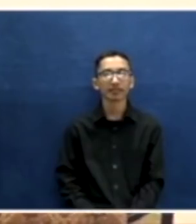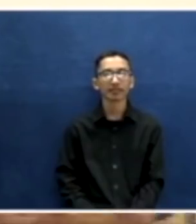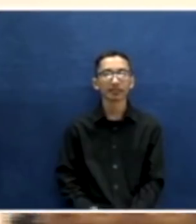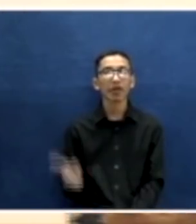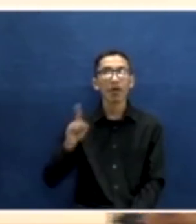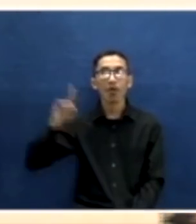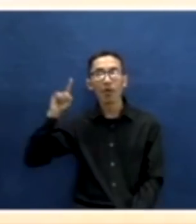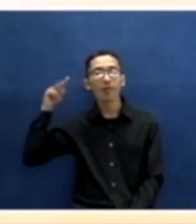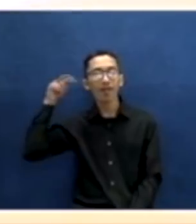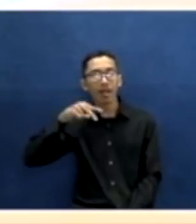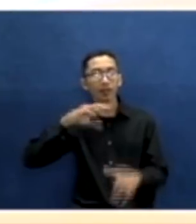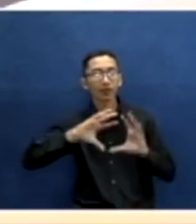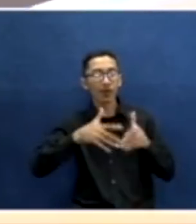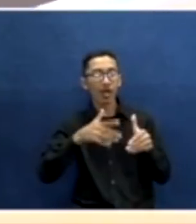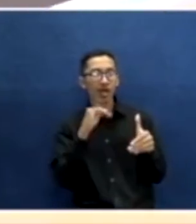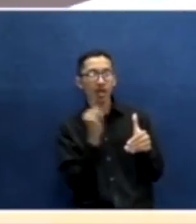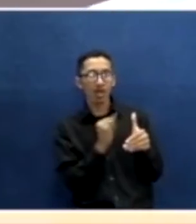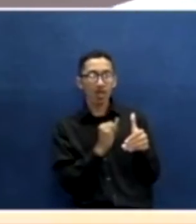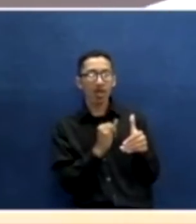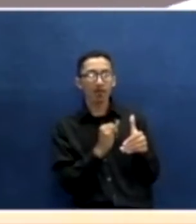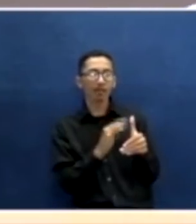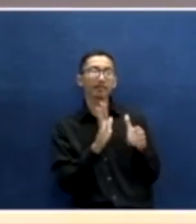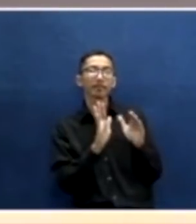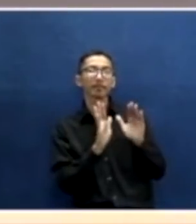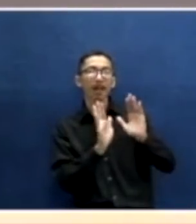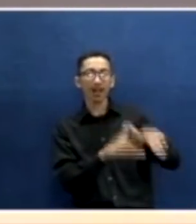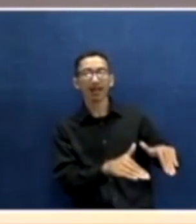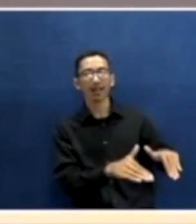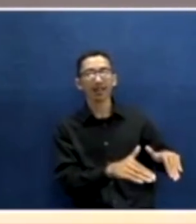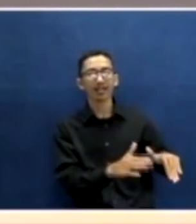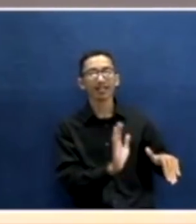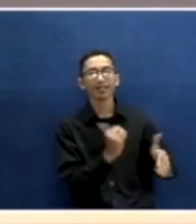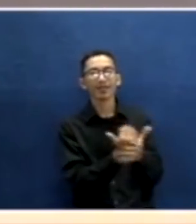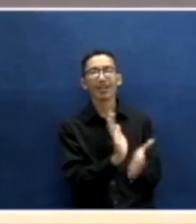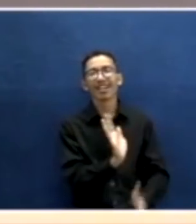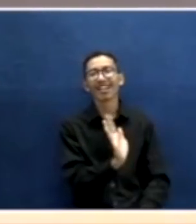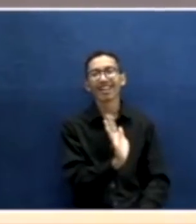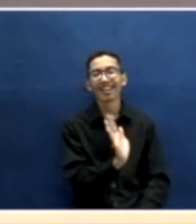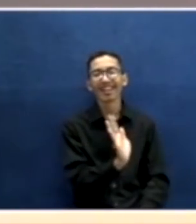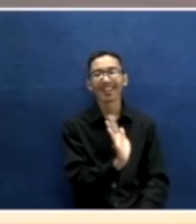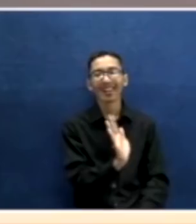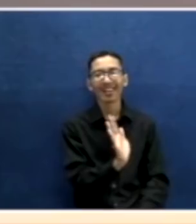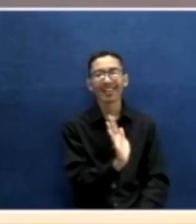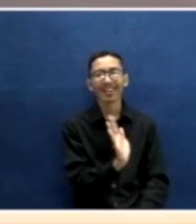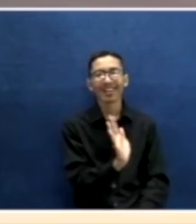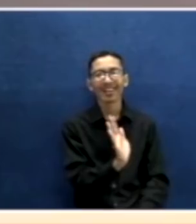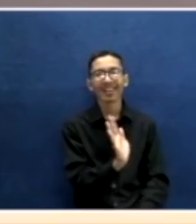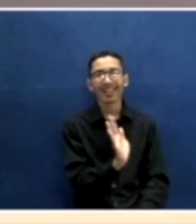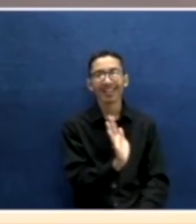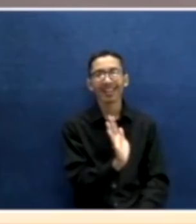menganggap dunia itu hilang bukan berarti kemudian akhirnya oleh membiarkan kita otak ngambil sesuai dengan sesuka hati kita makanya kemudian